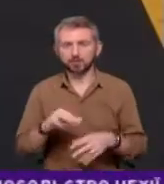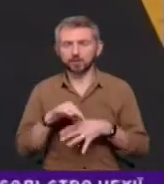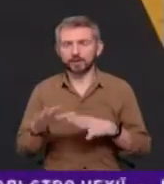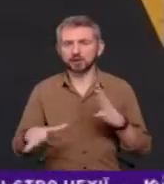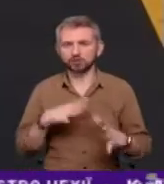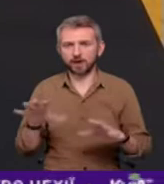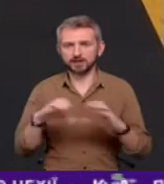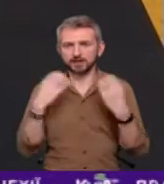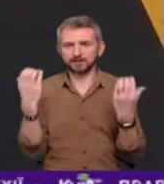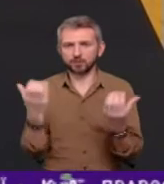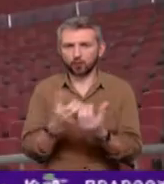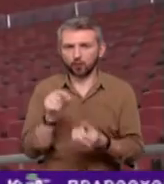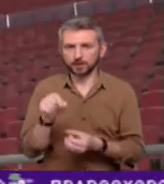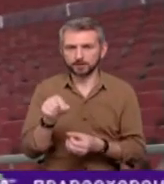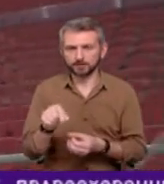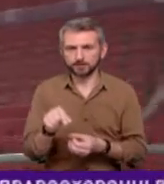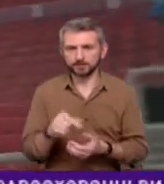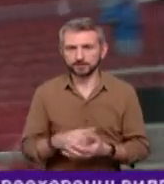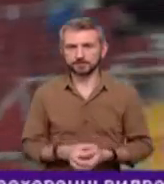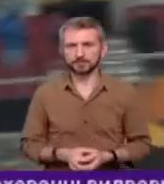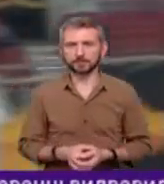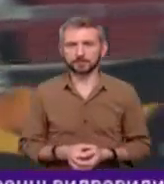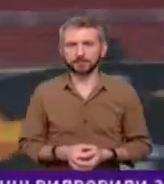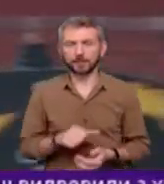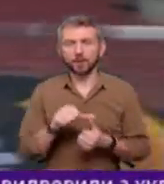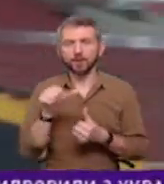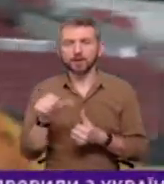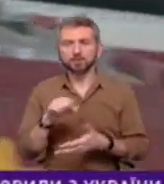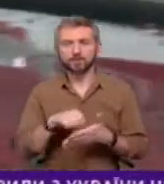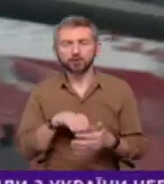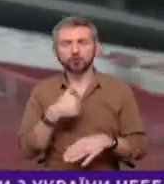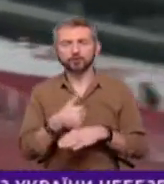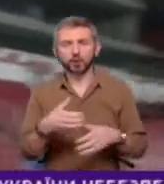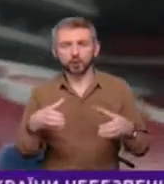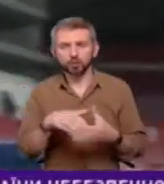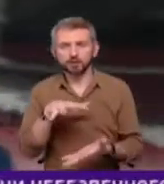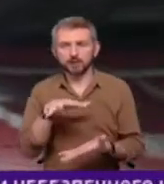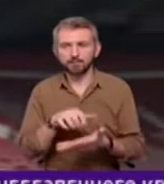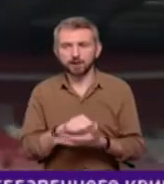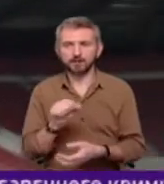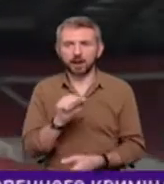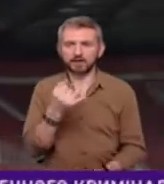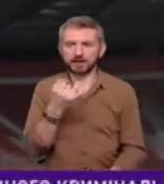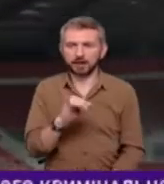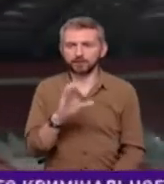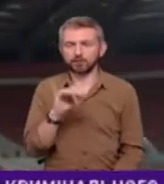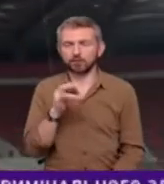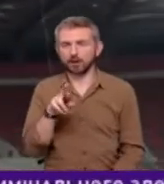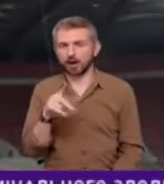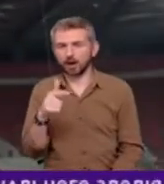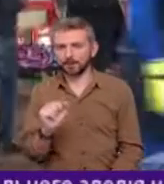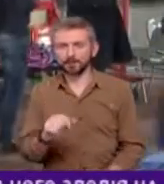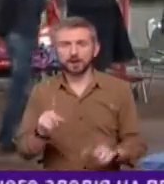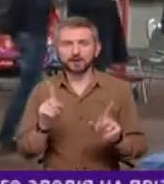арені матчу – стадіоні «Караїс Каркіс». Окремо від основної групи займалися Андрієвський і Супряга.